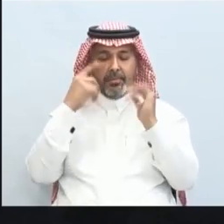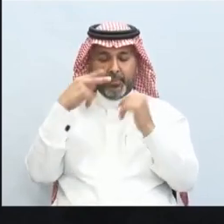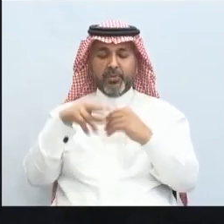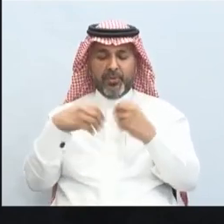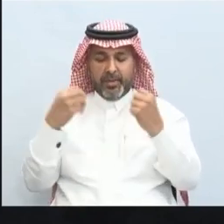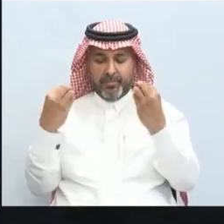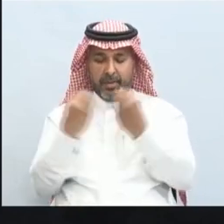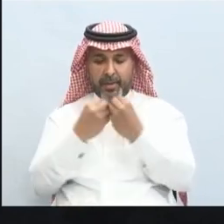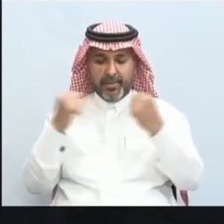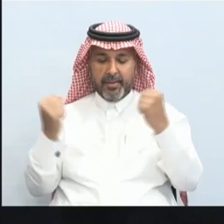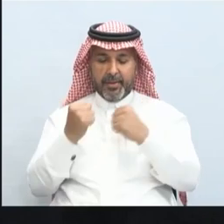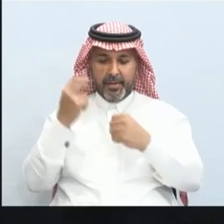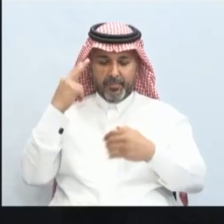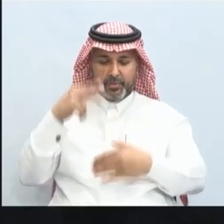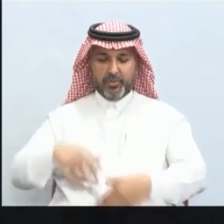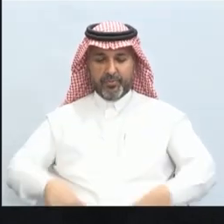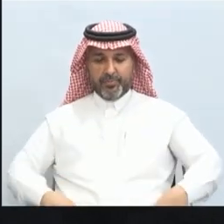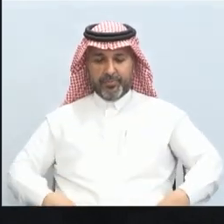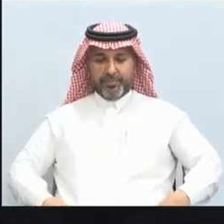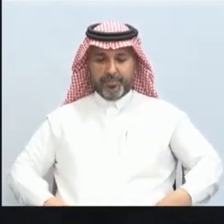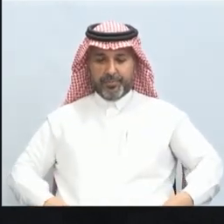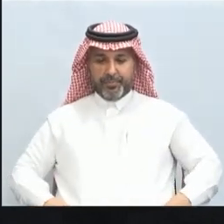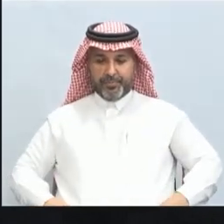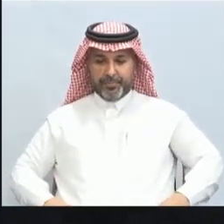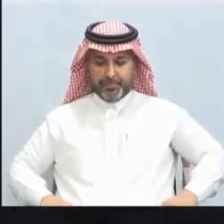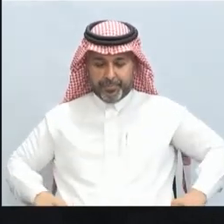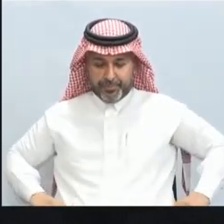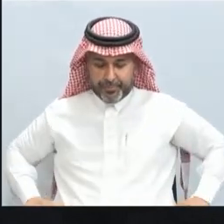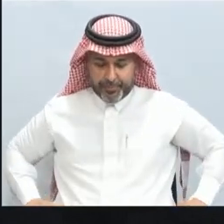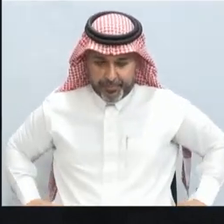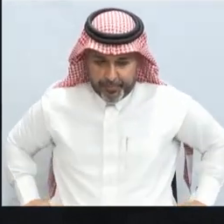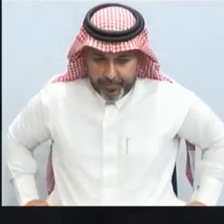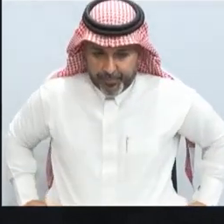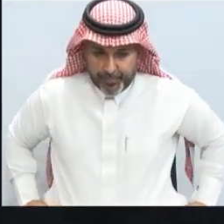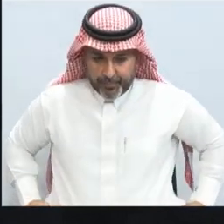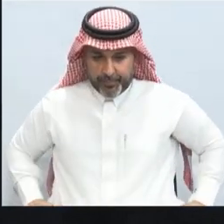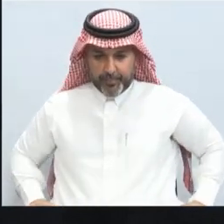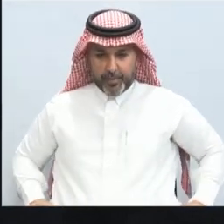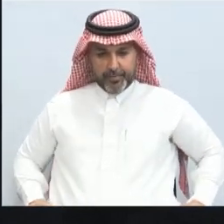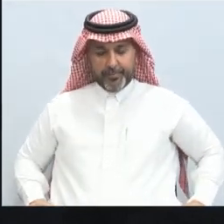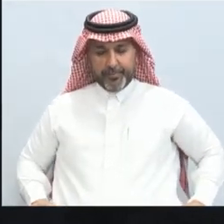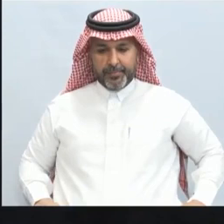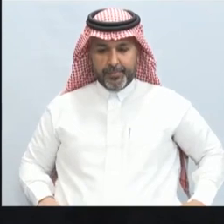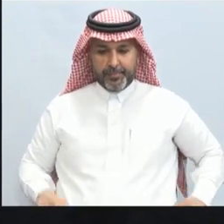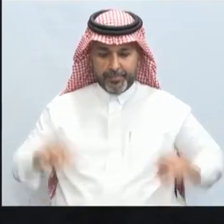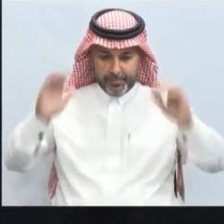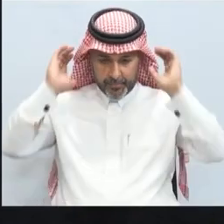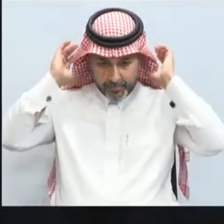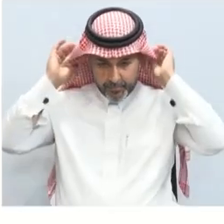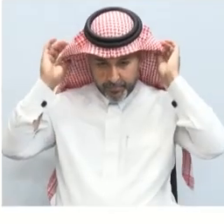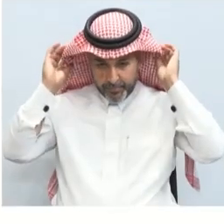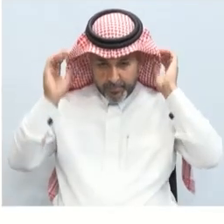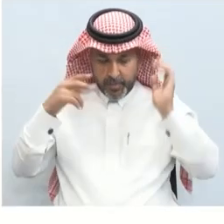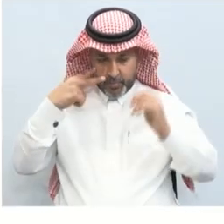فهمك نفرق بين حاله النقطه المرجعيه وحاله عدم وجود النقطه المرجعيه وراح نطبق عليه هذا الكلام